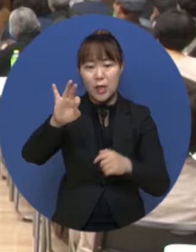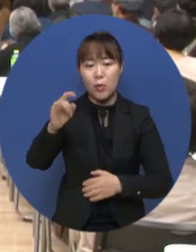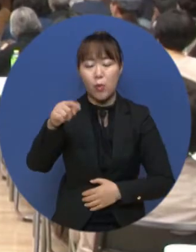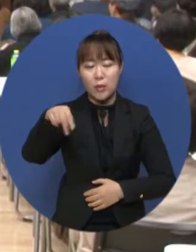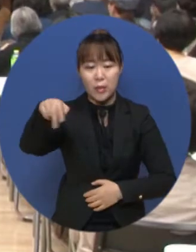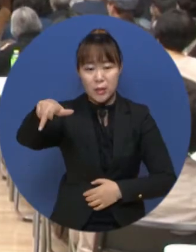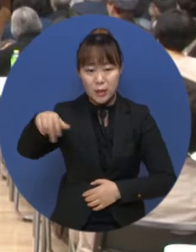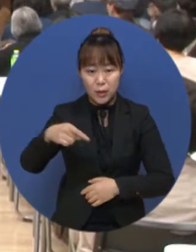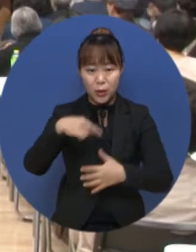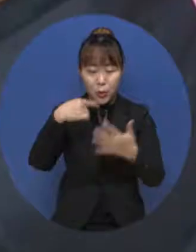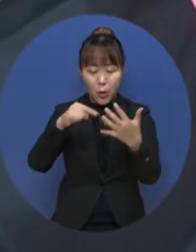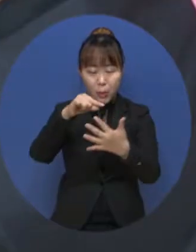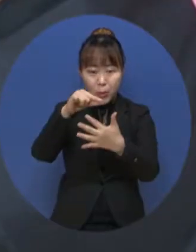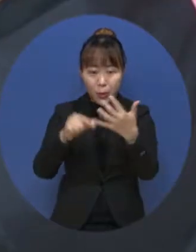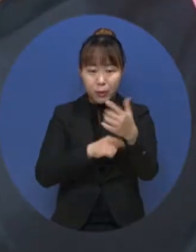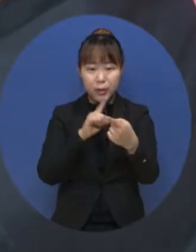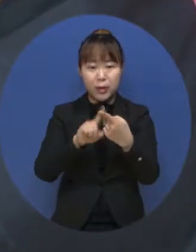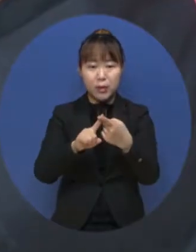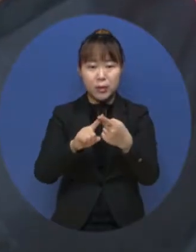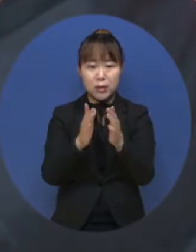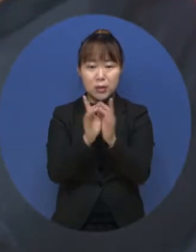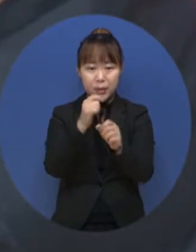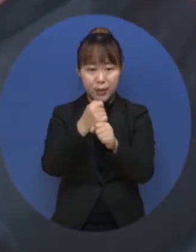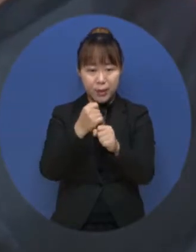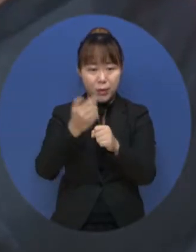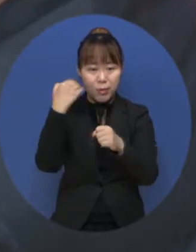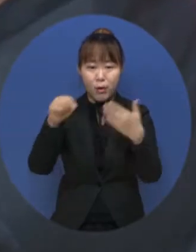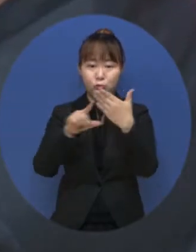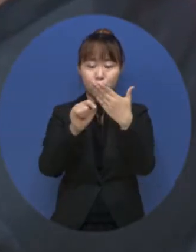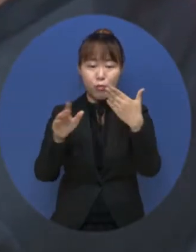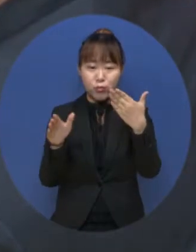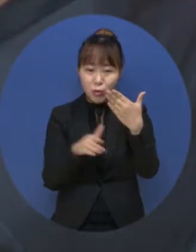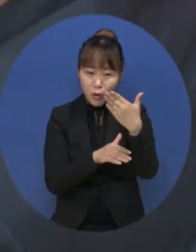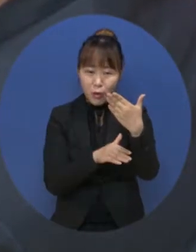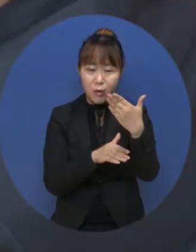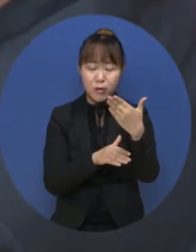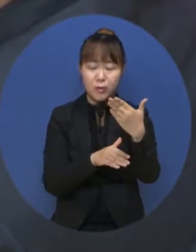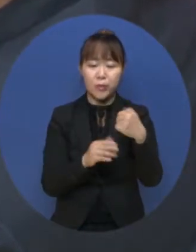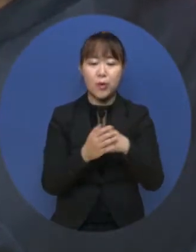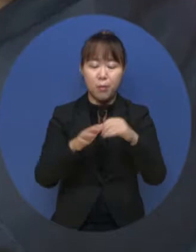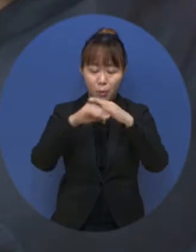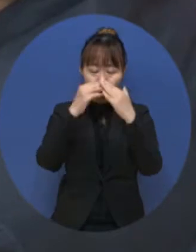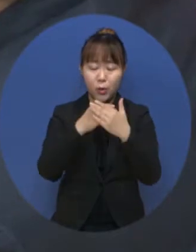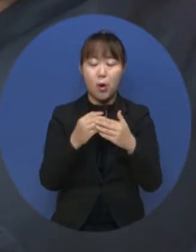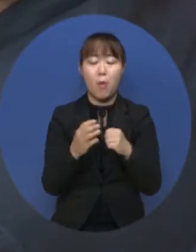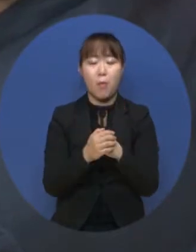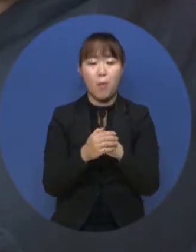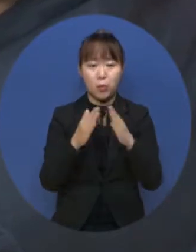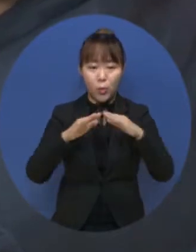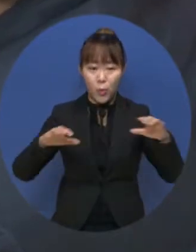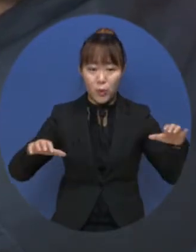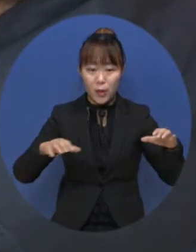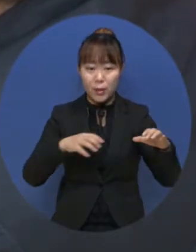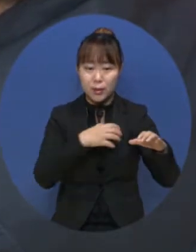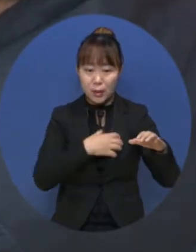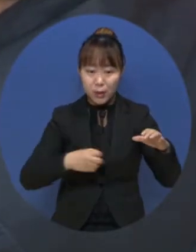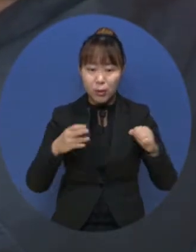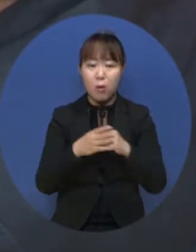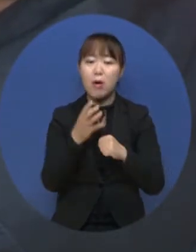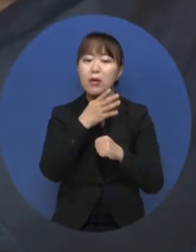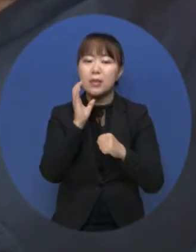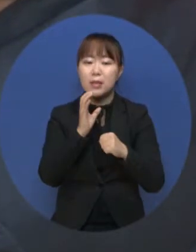교육 콘텐츠를 자체 개발해 지난 9월부터 전동 주민센터와 어르신